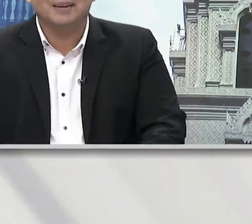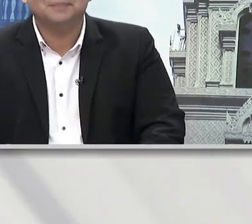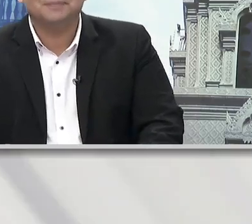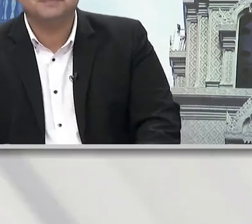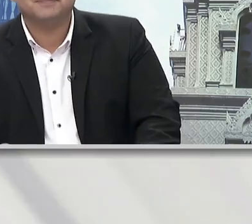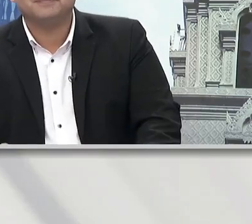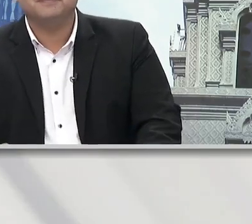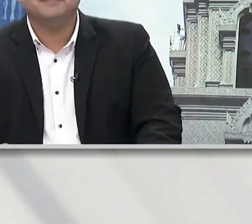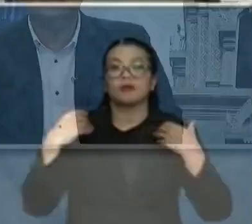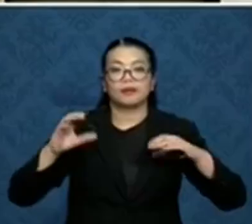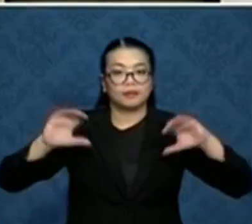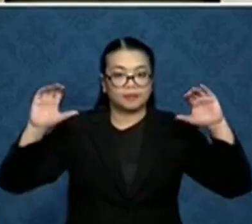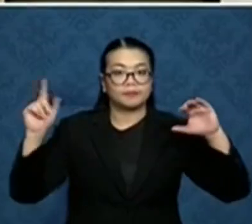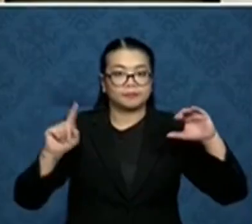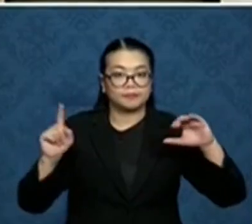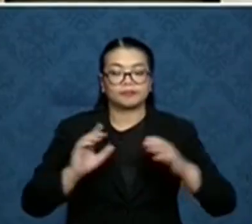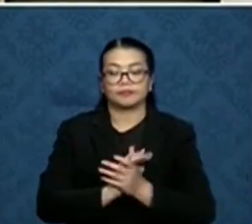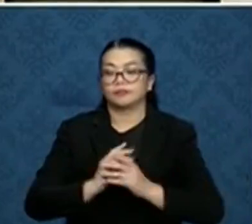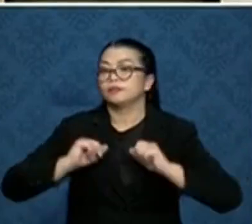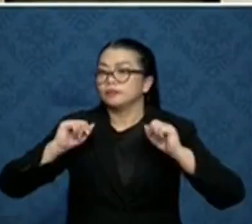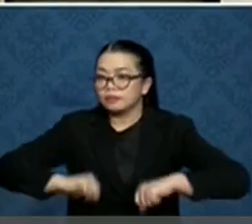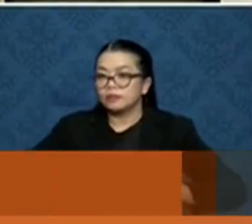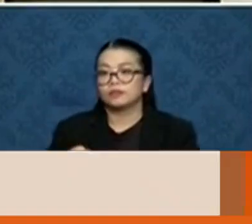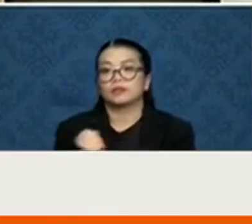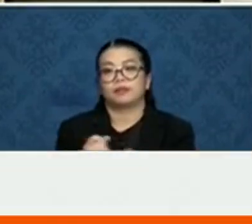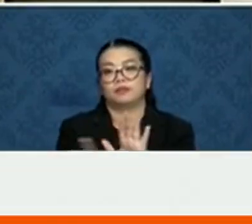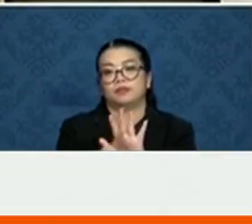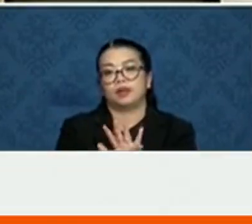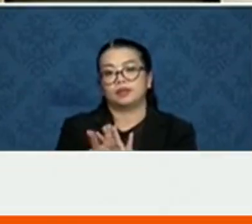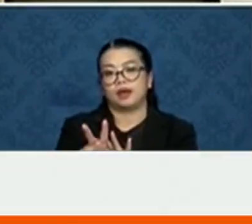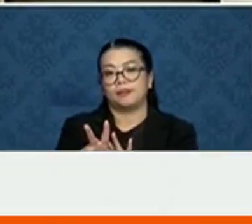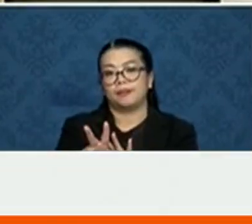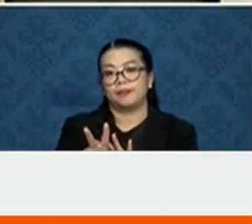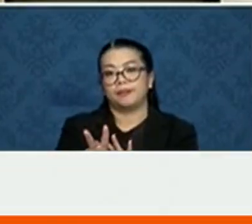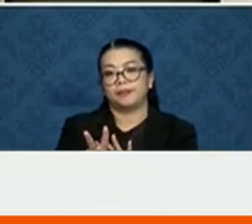ในประเด็นนี้ครับประชามติต้องทำ 3ครั้ง